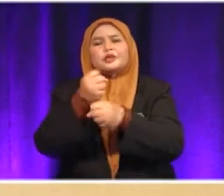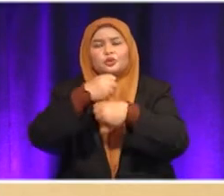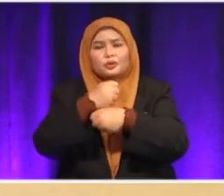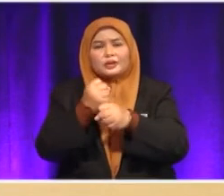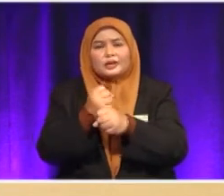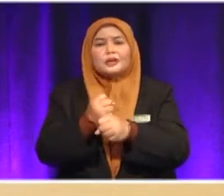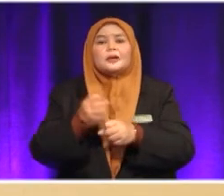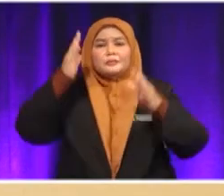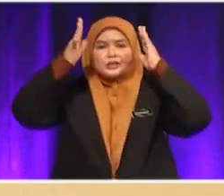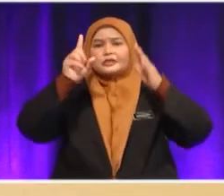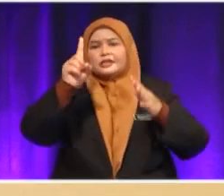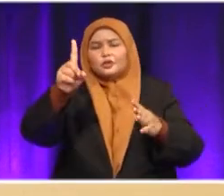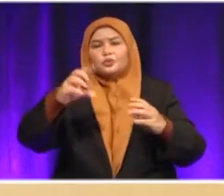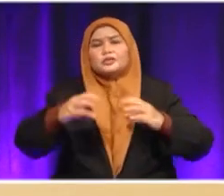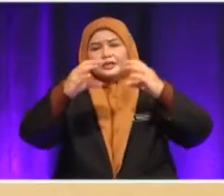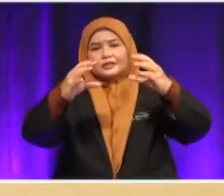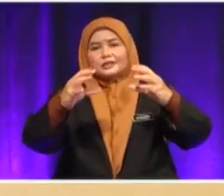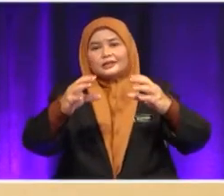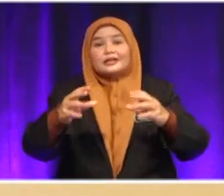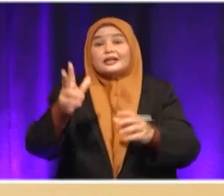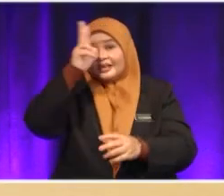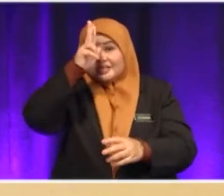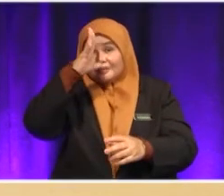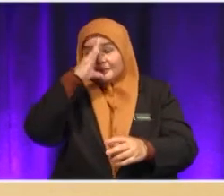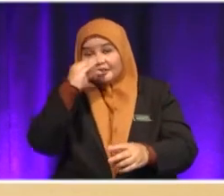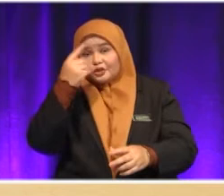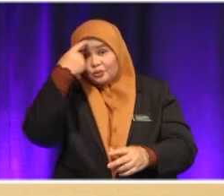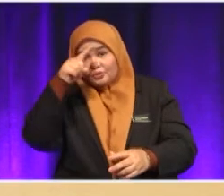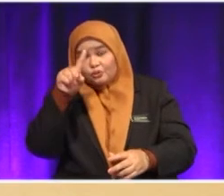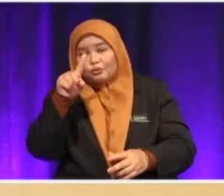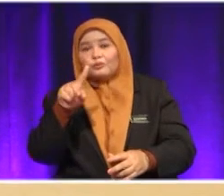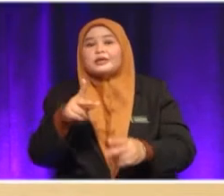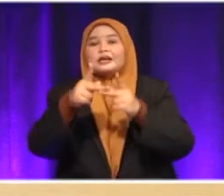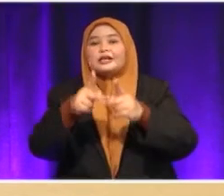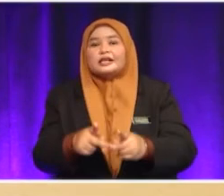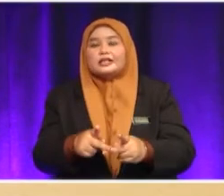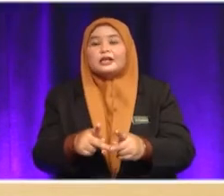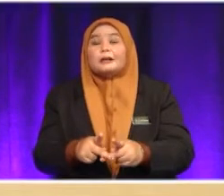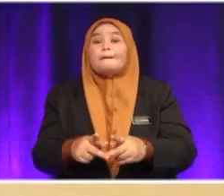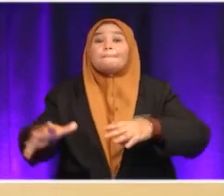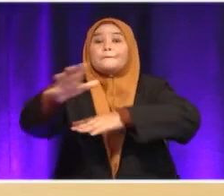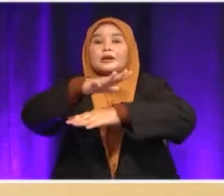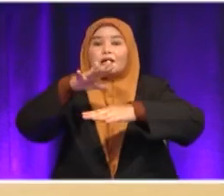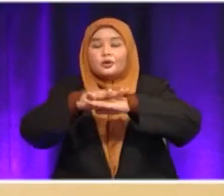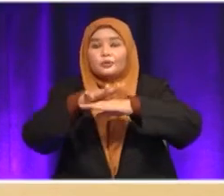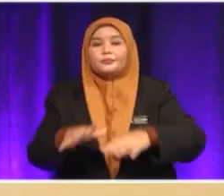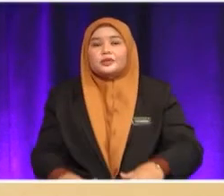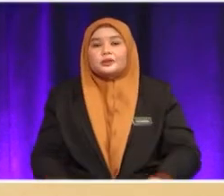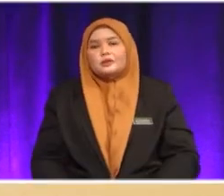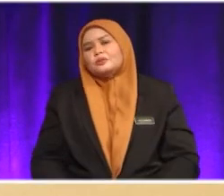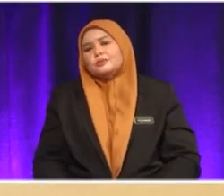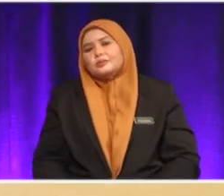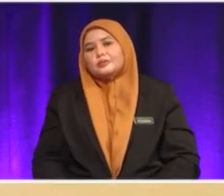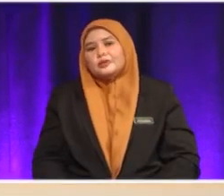Malaysia merupakan satu cara kerajaan British untuk mengekatkan pengaruh untuk mengemukakan pengaruh untuk apa